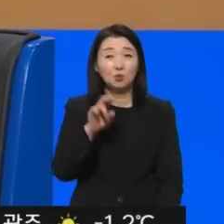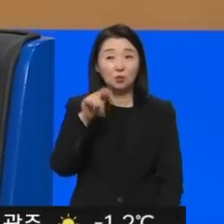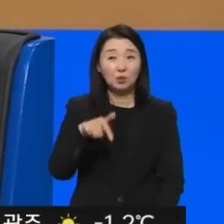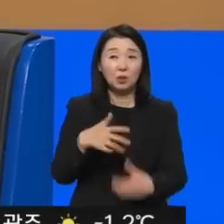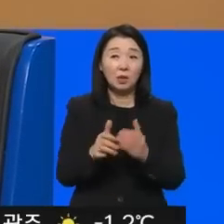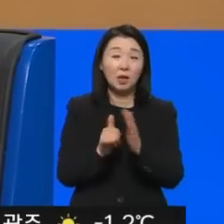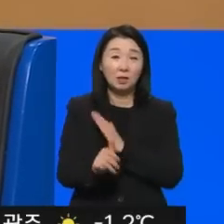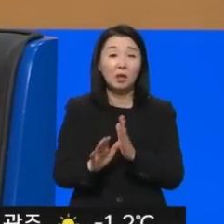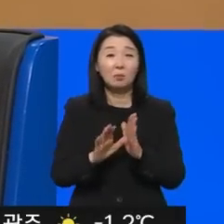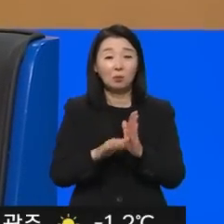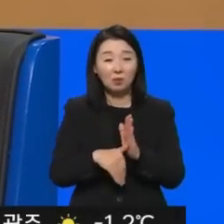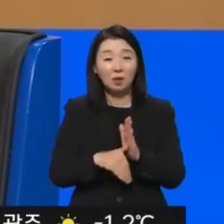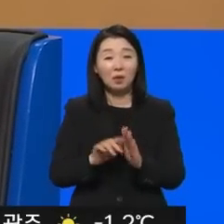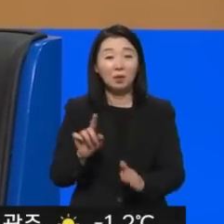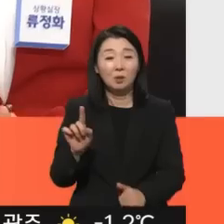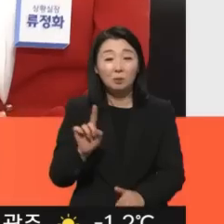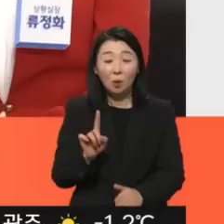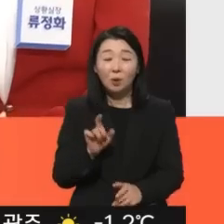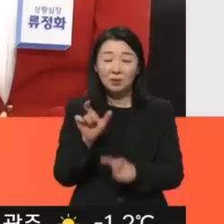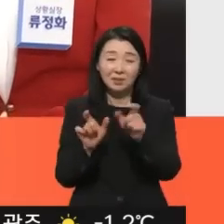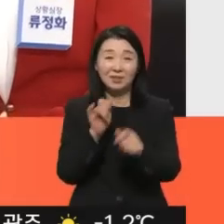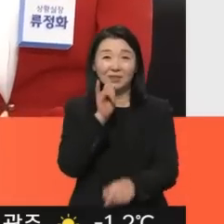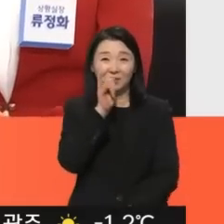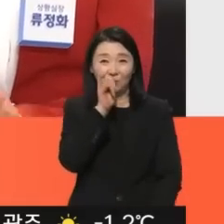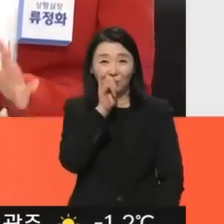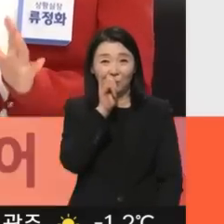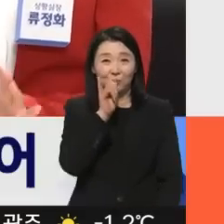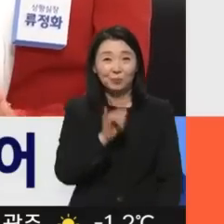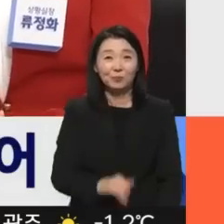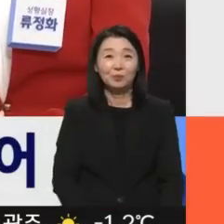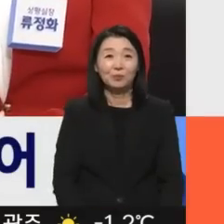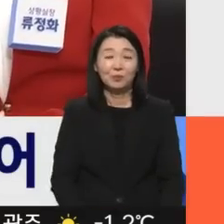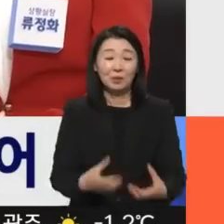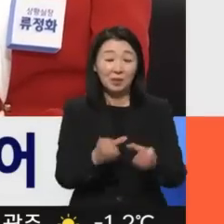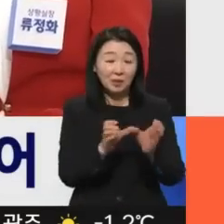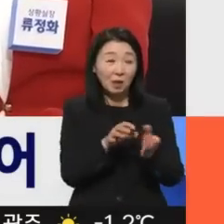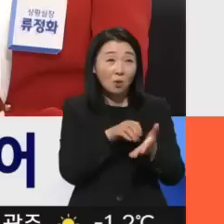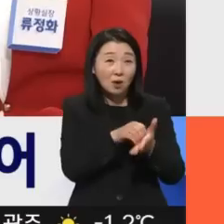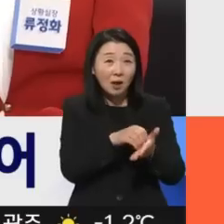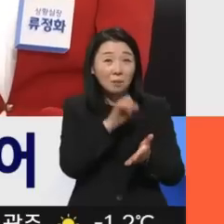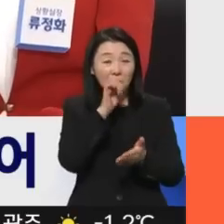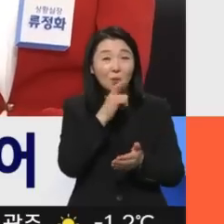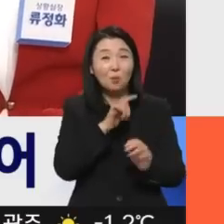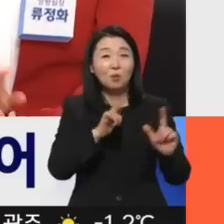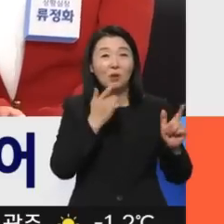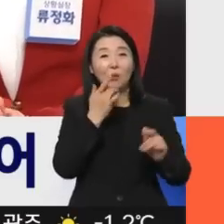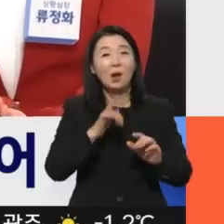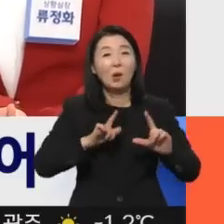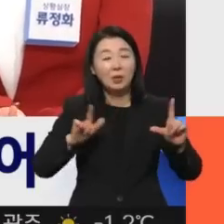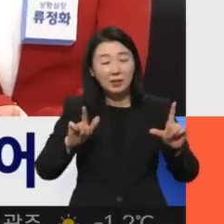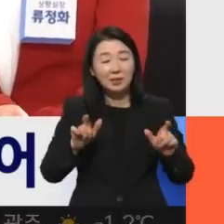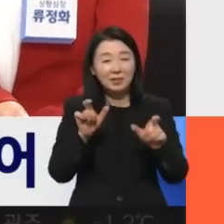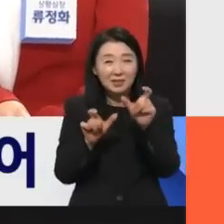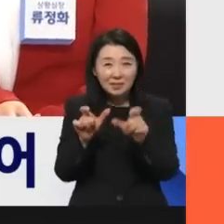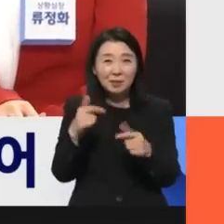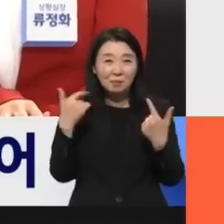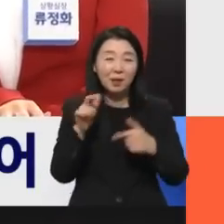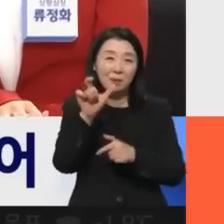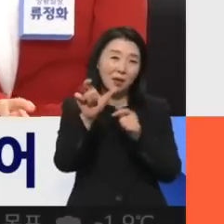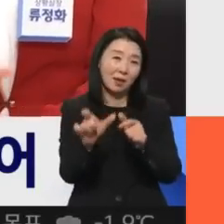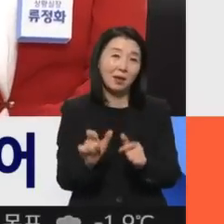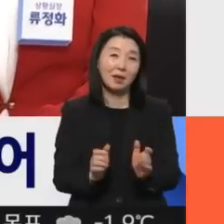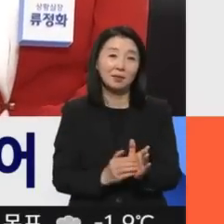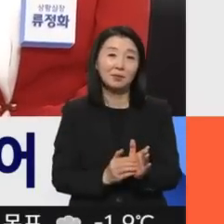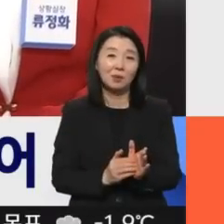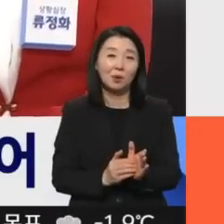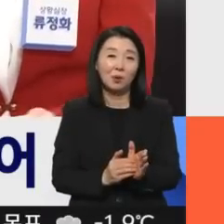대표 시절에 꾸준히 이제 뭐 그런 글을 올렸잖아요. 이제 뭐 당원 가입하기 좋은 월요일이다, 화요일이다 뭐 이런 글을 많이 매일 거의 올렸는데